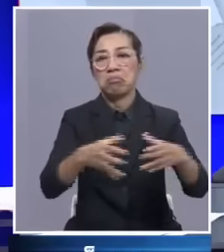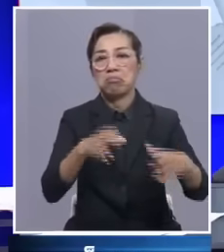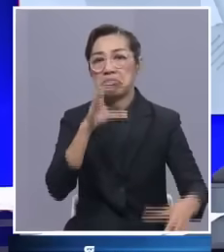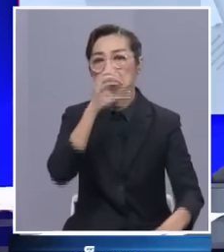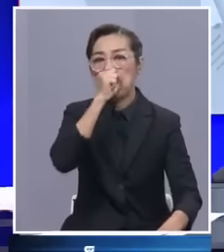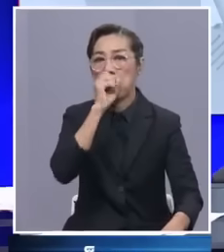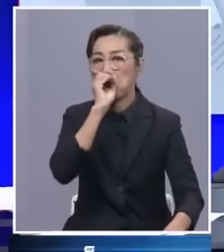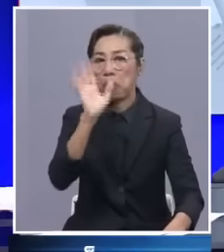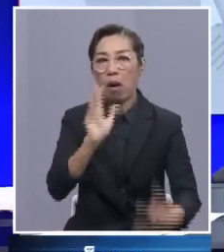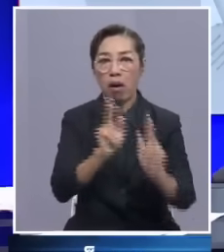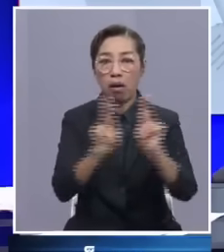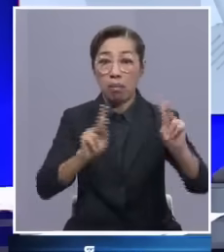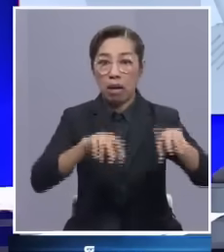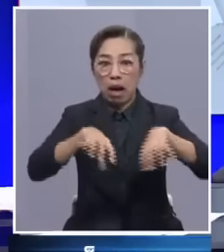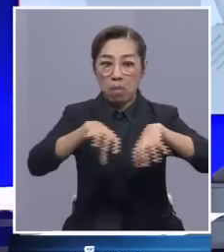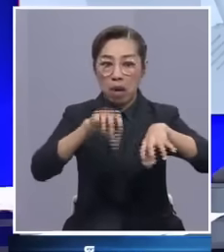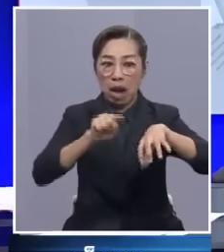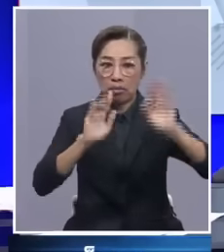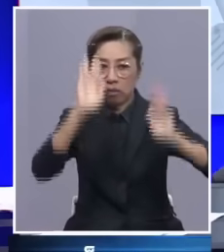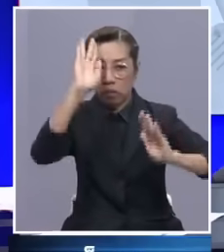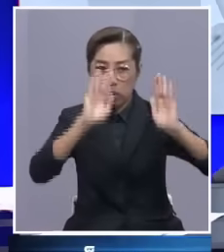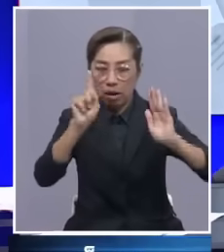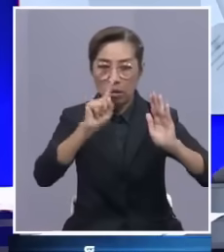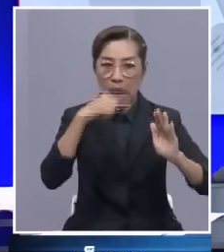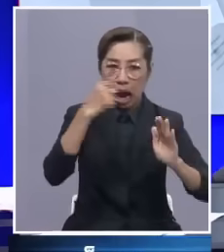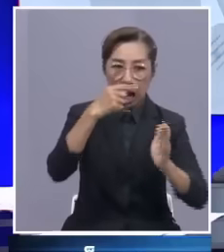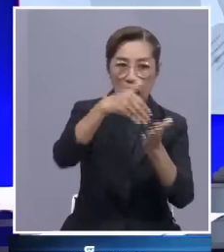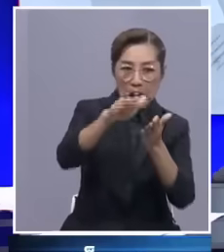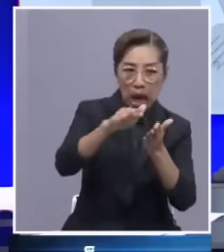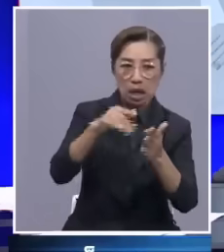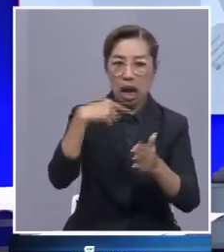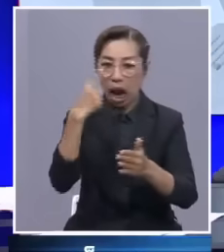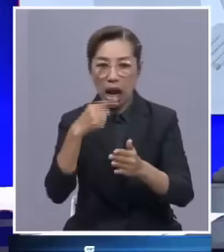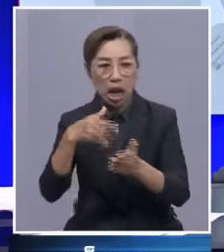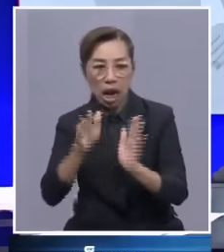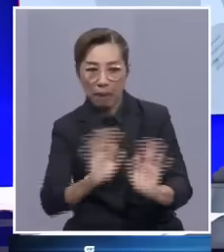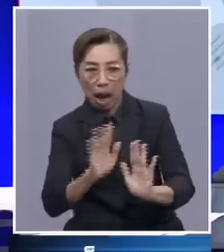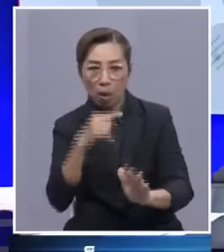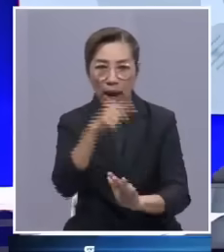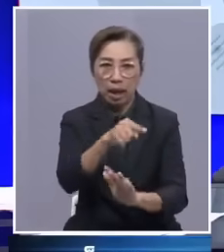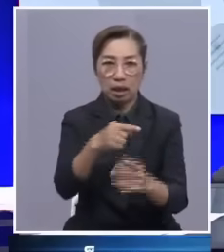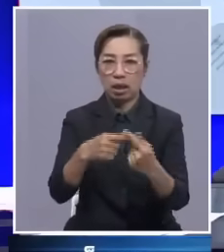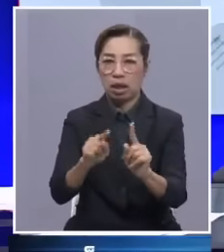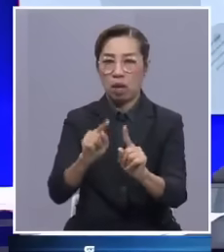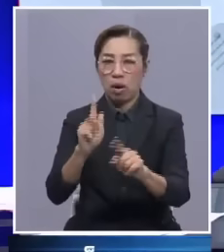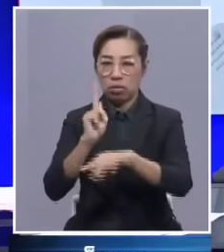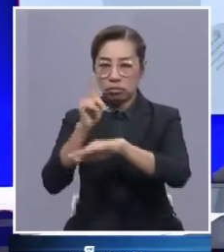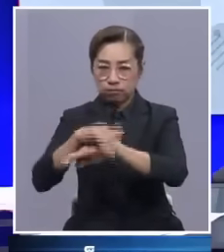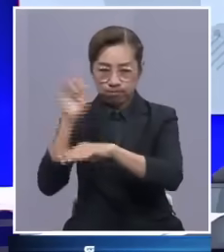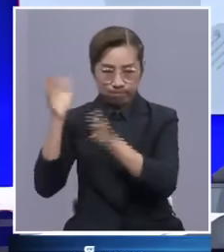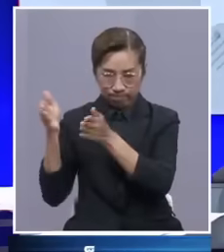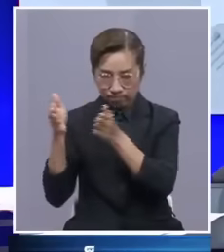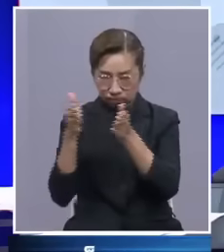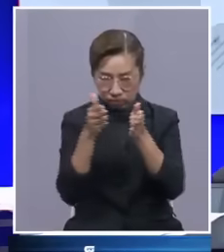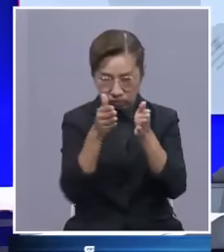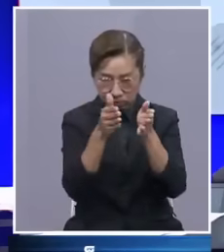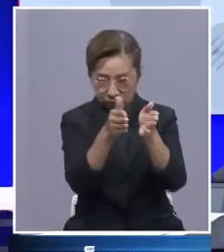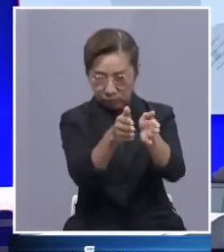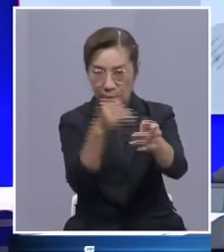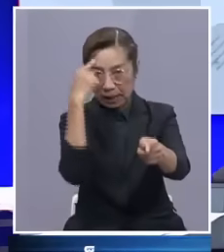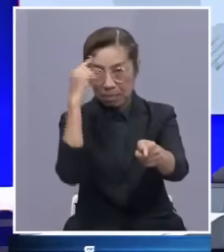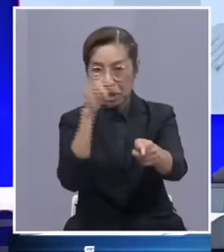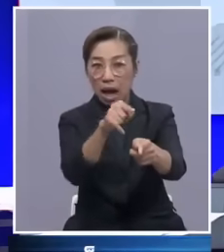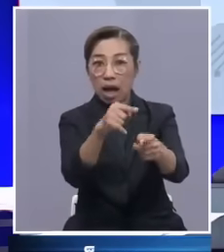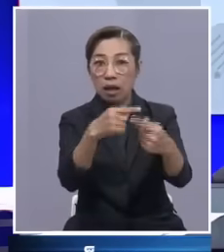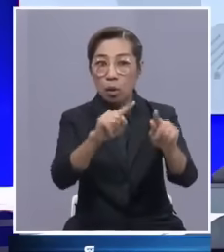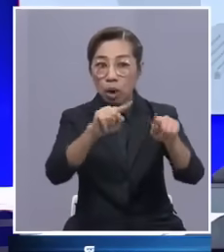ติอย่างไรแต่ตอนนี้พอเริ่มมีกระแสสังคมกระแสในโลกออนไลน์จี้ไปที่บางคนคนนั้นเองก็อยู่ที่เจ้าตัวว่าจะออกมาเปิดเผยหรือไม